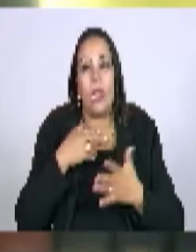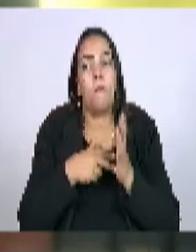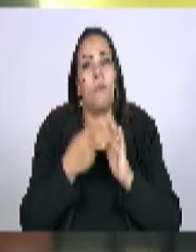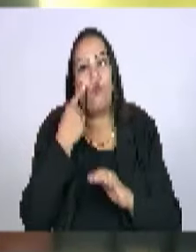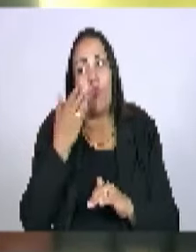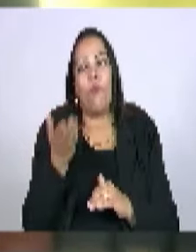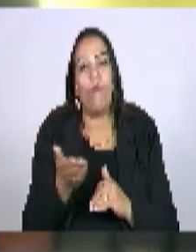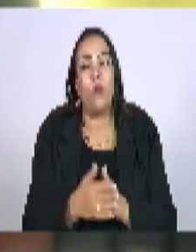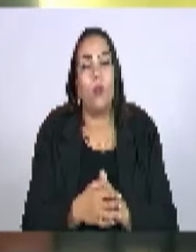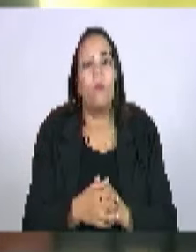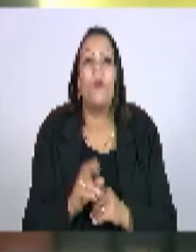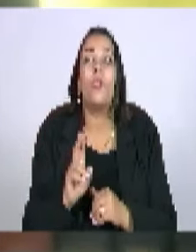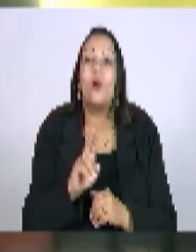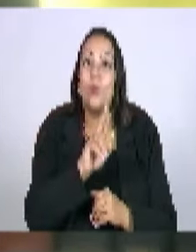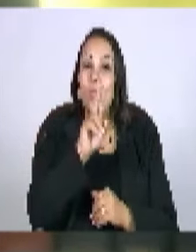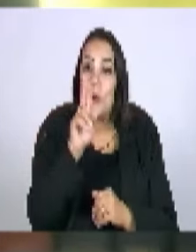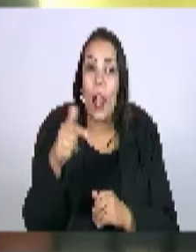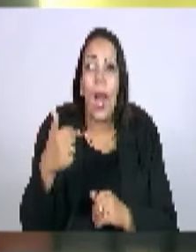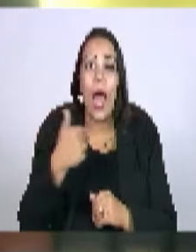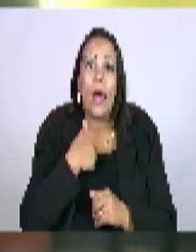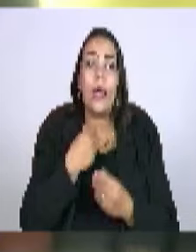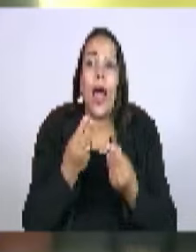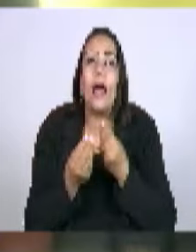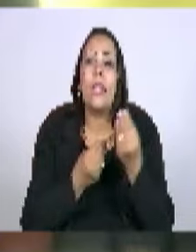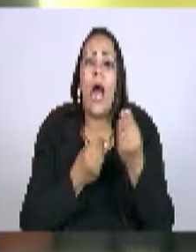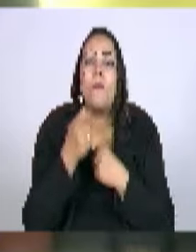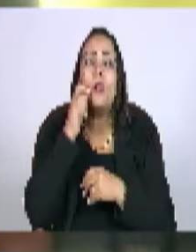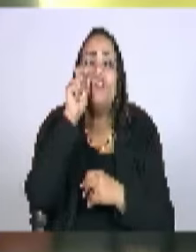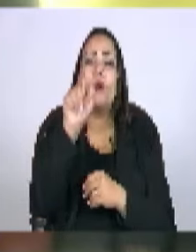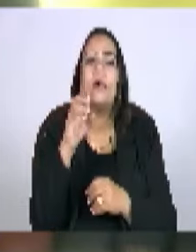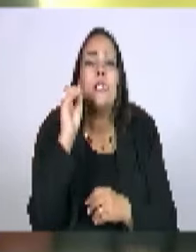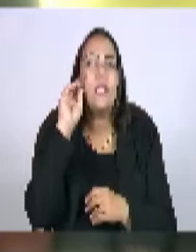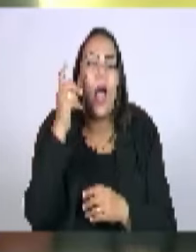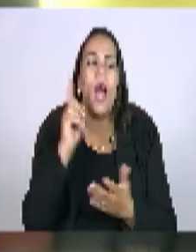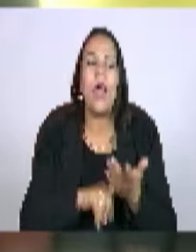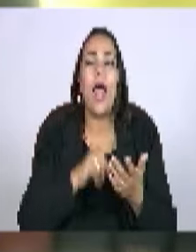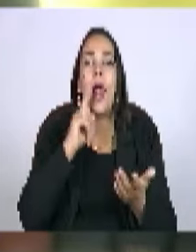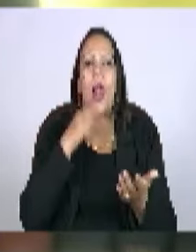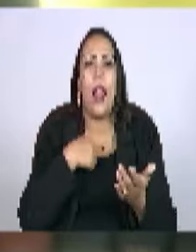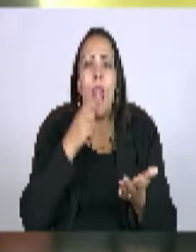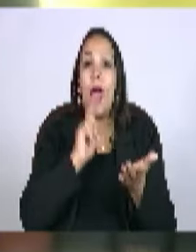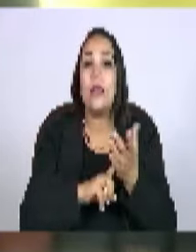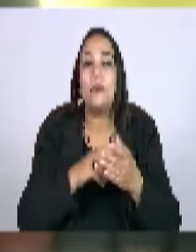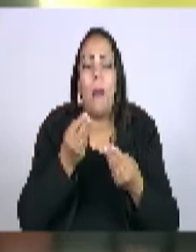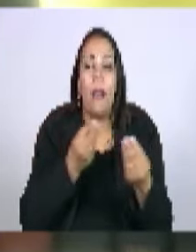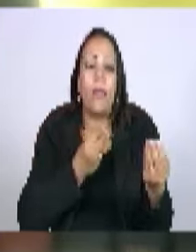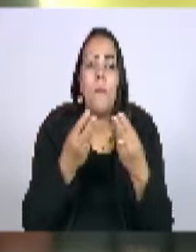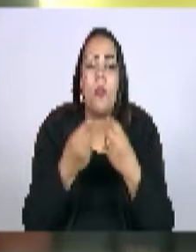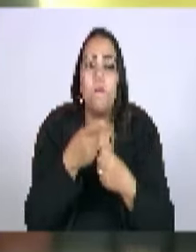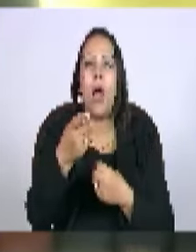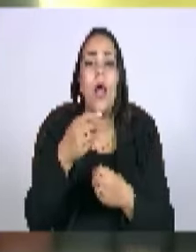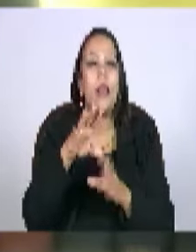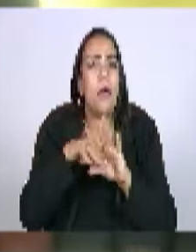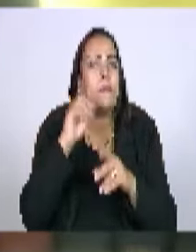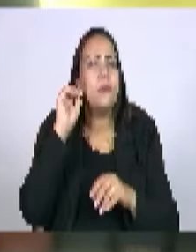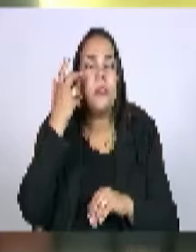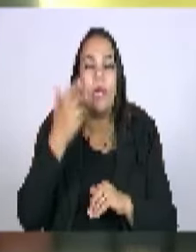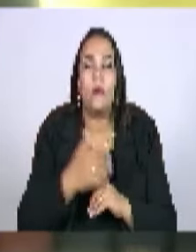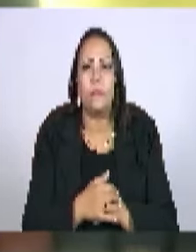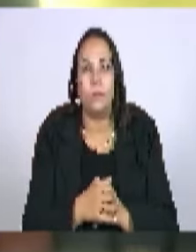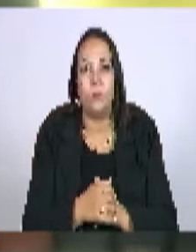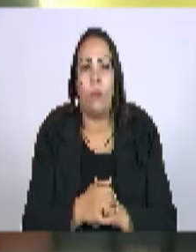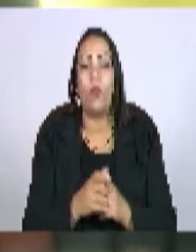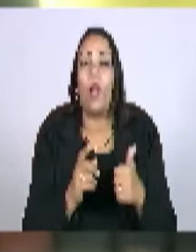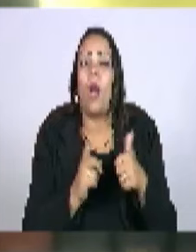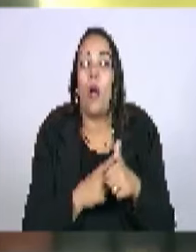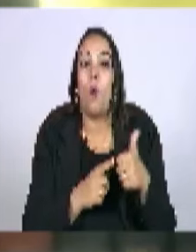كده السؤال ازاي اتعامل معاه انا مضطر اتعامل معاه اتعامل معاه ازاي